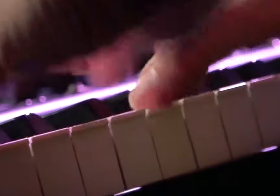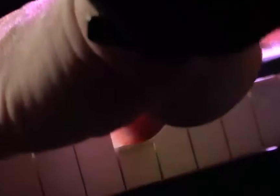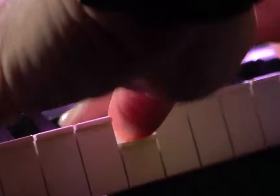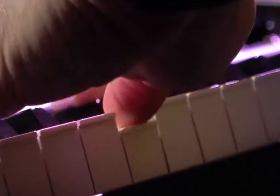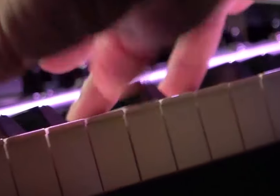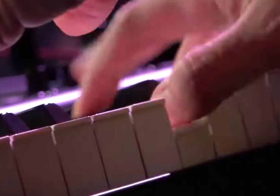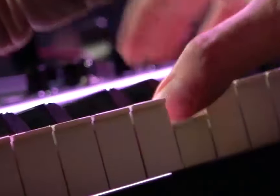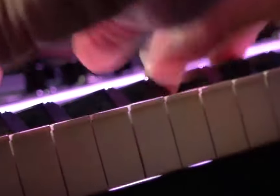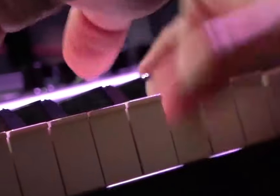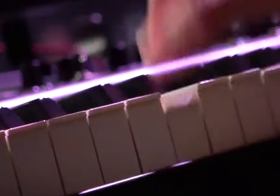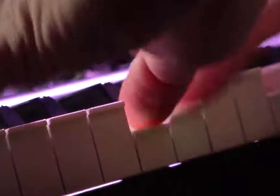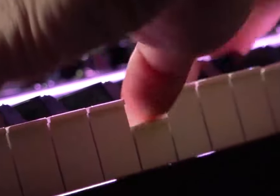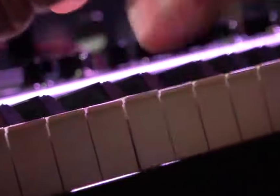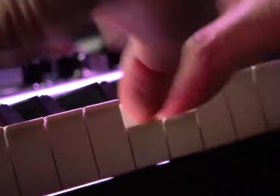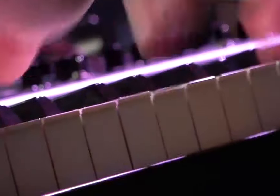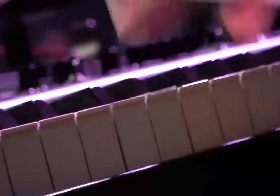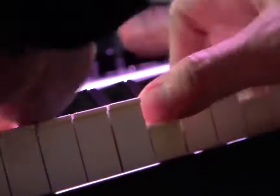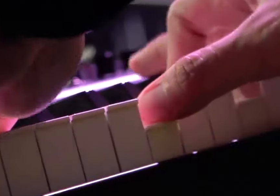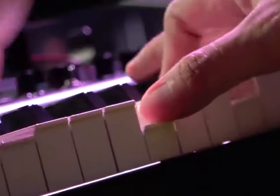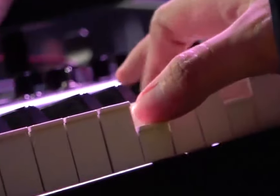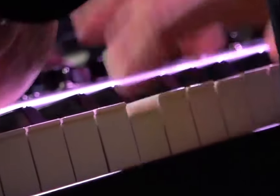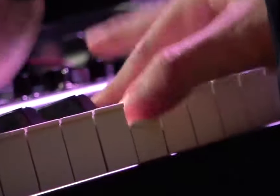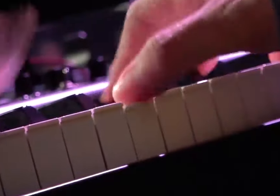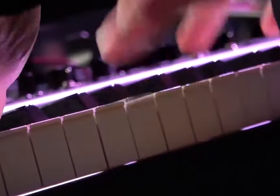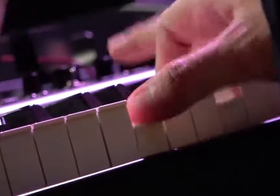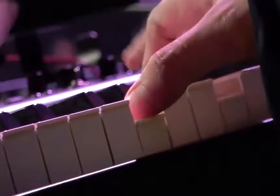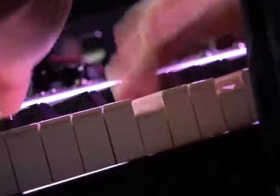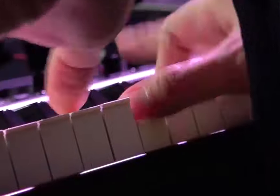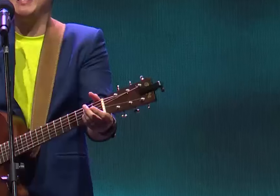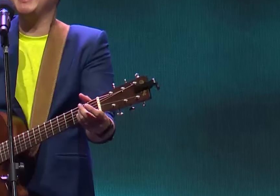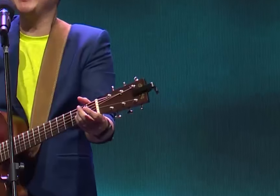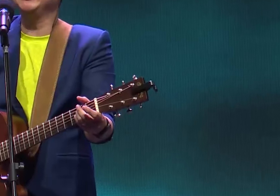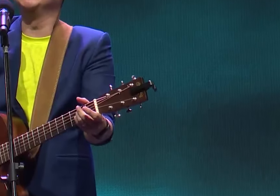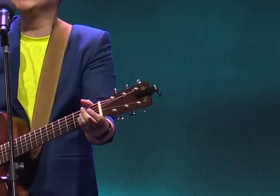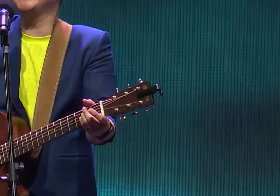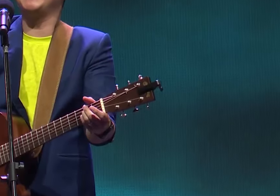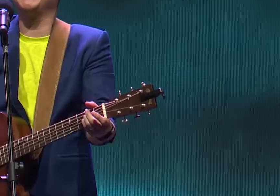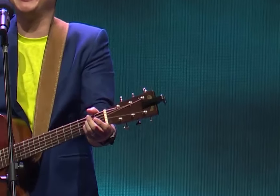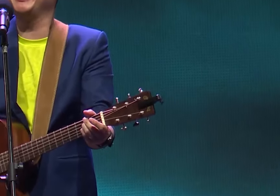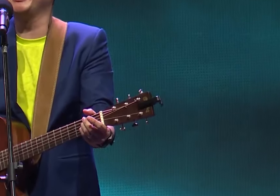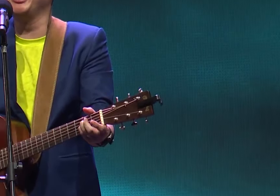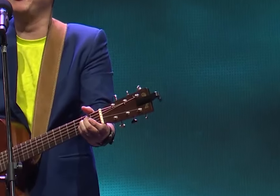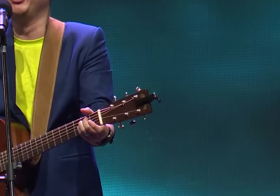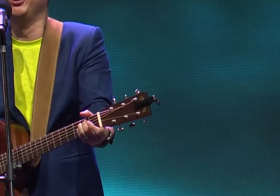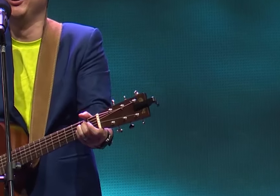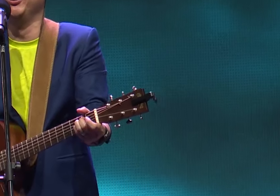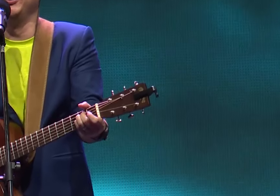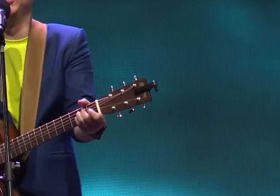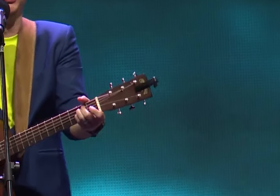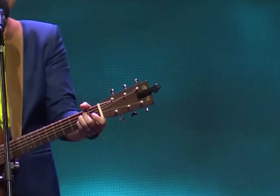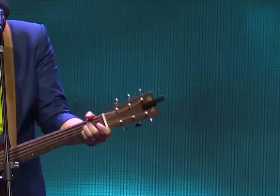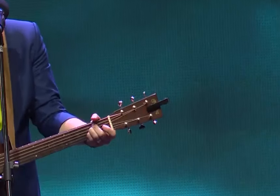Kami tak mau, kami tak mampu untuk jauh dari-Mu.